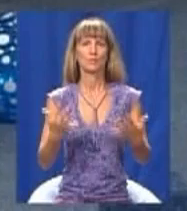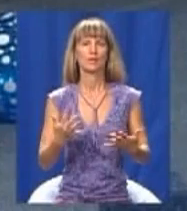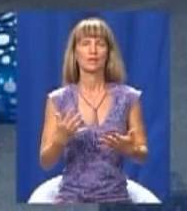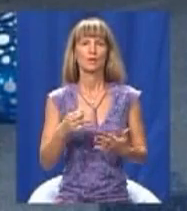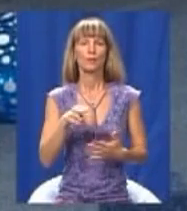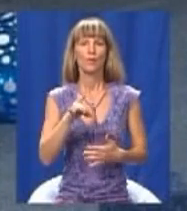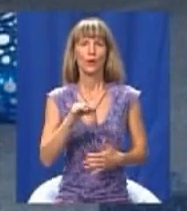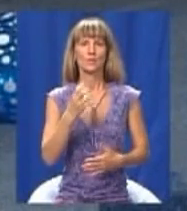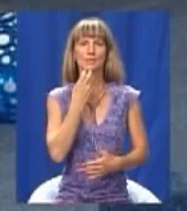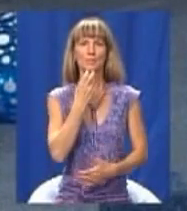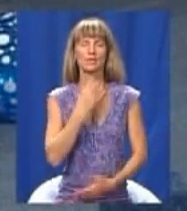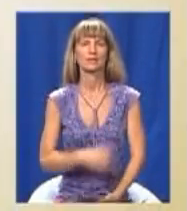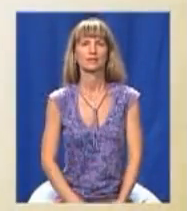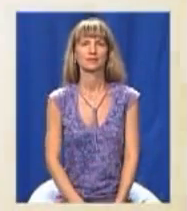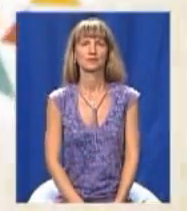сміх.